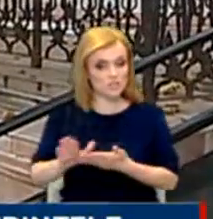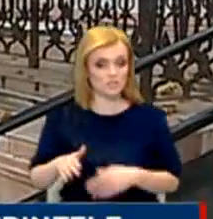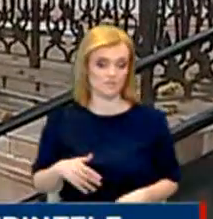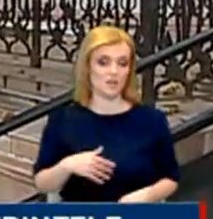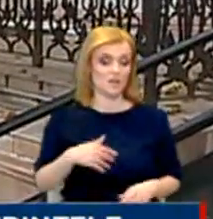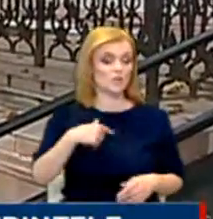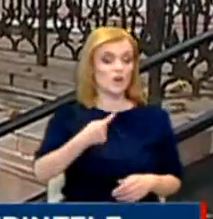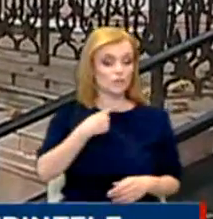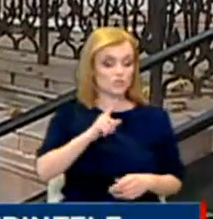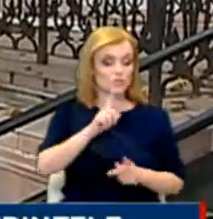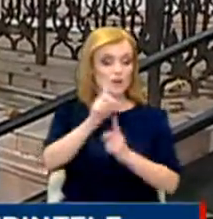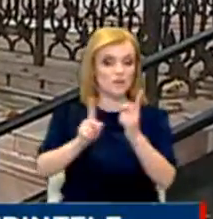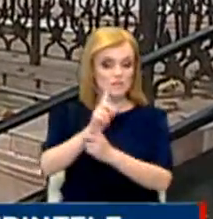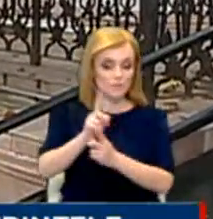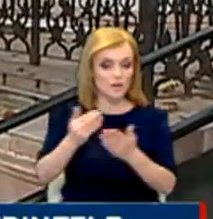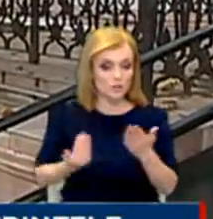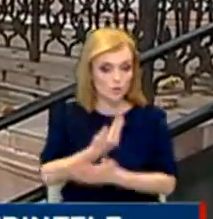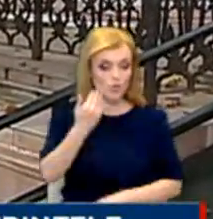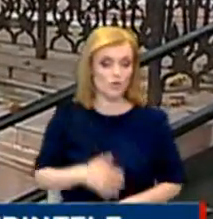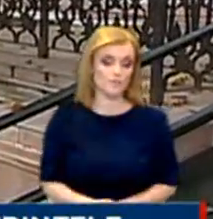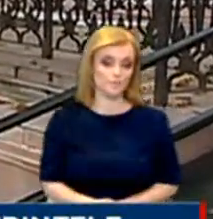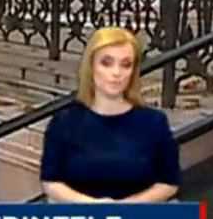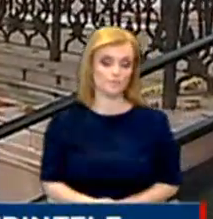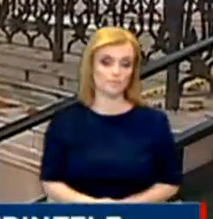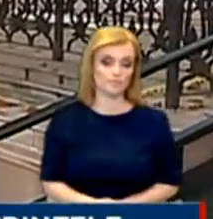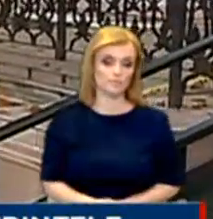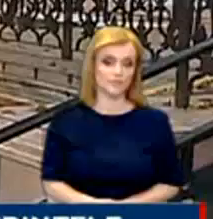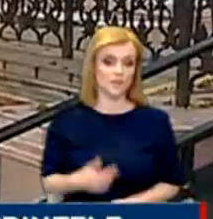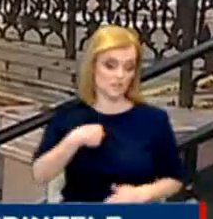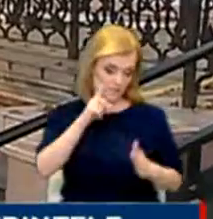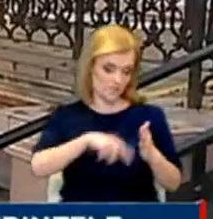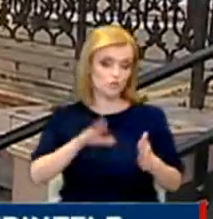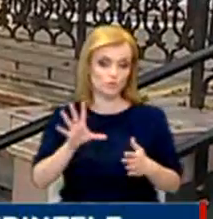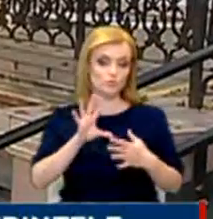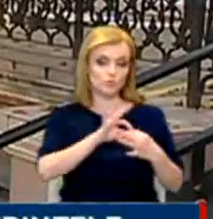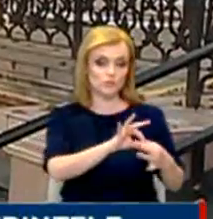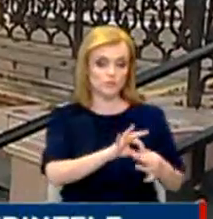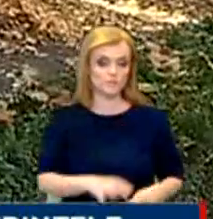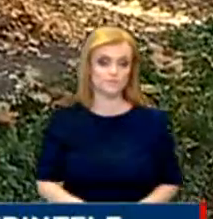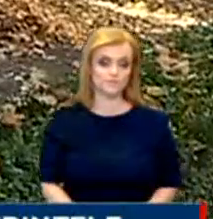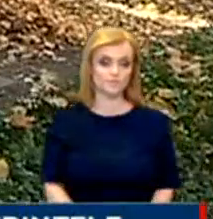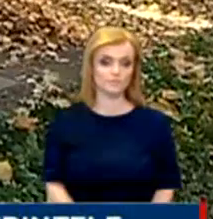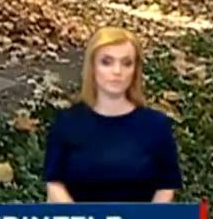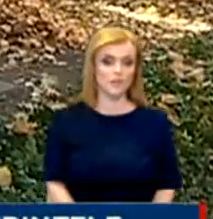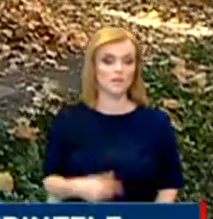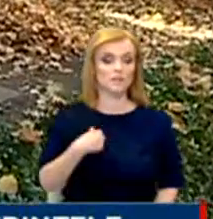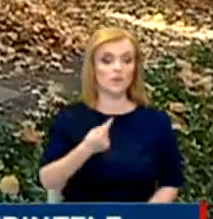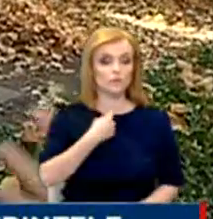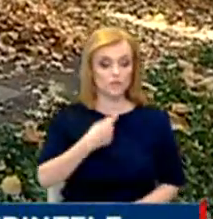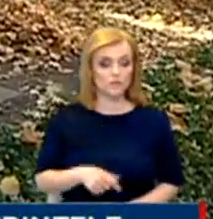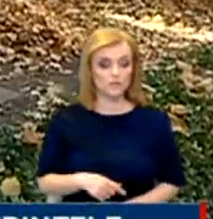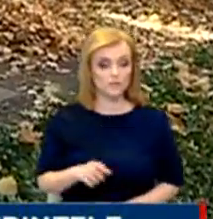nouă, pentru o legătură bună între aceste două state și pentru, sperăm, o unire. Mai devreme sau mai târziu. Am votat pentru